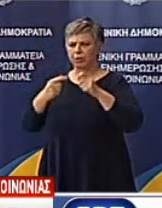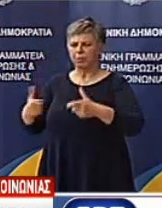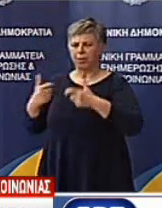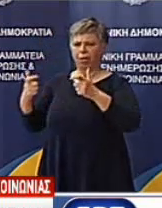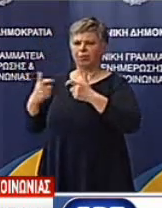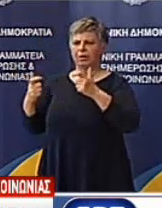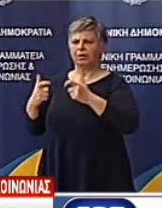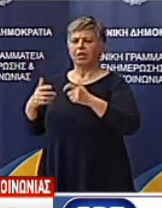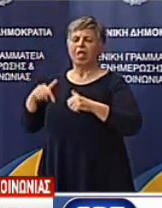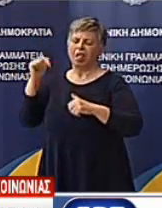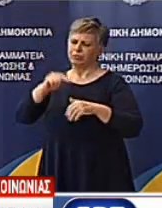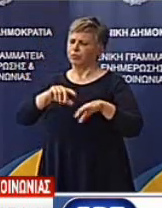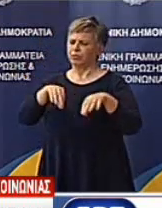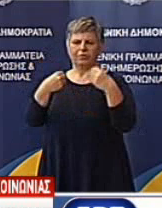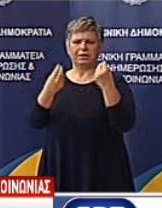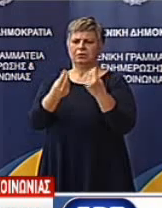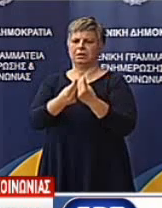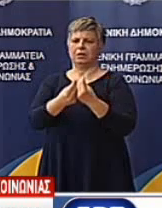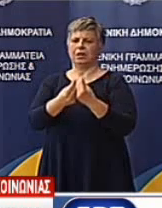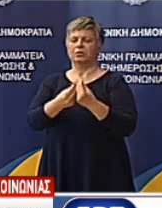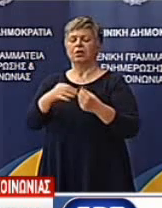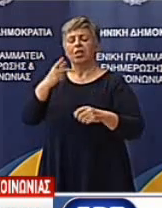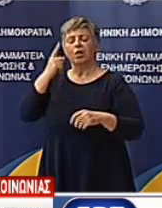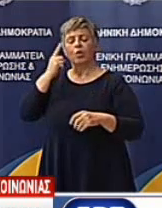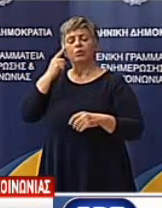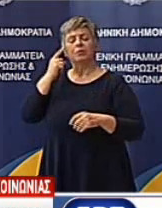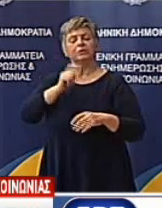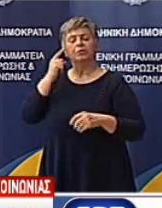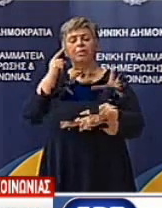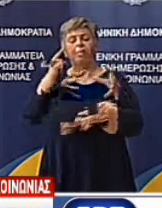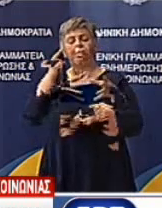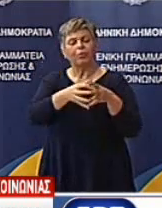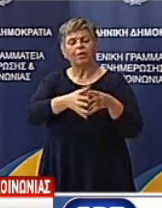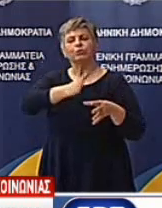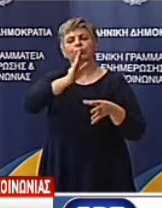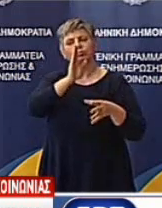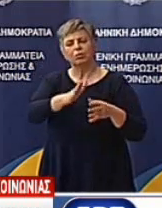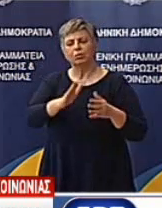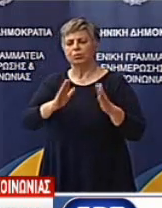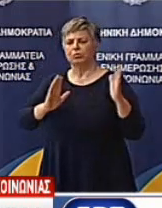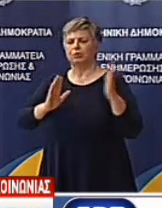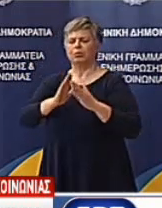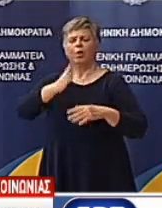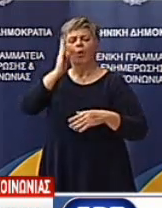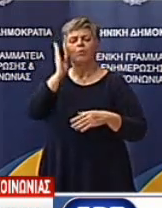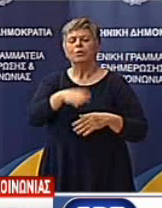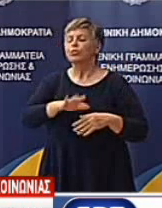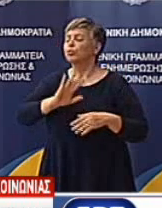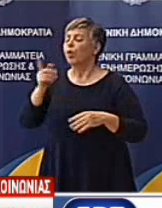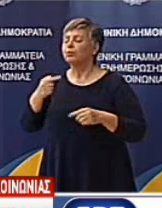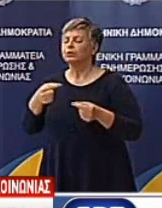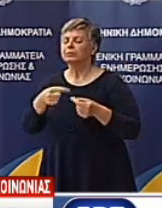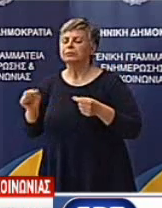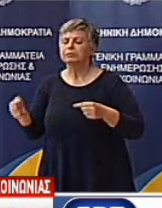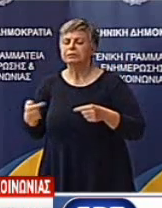ότι το ίδιο το αγροτικό κίνημα έχει τον τρόπο, έχει τα όπλα για να μπορέσει να απομονώσει αυτά ακριβώς